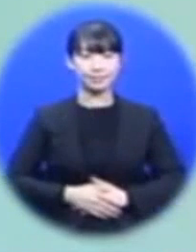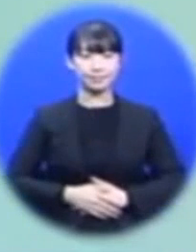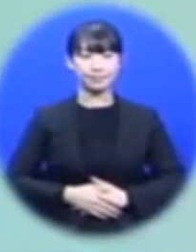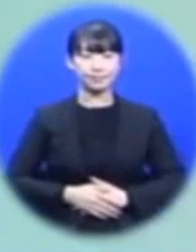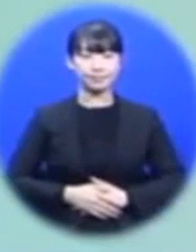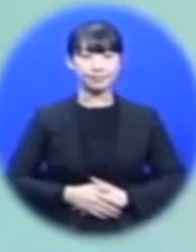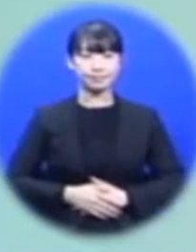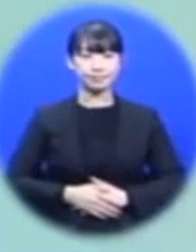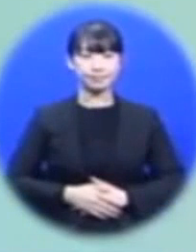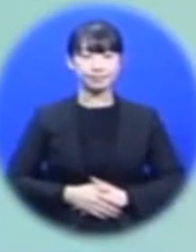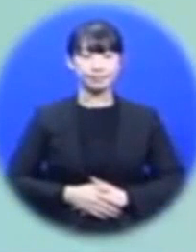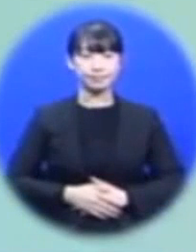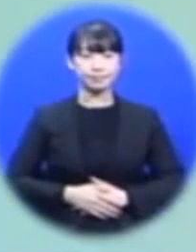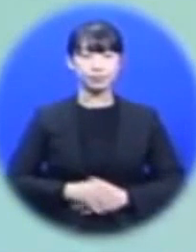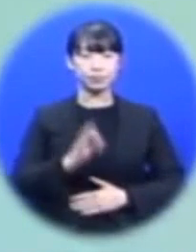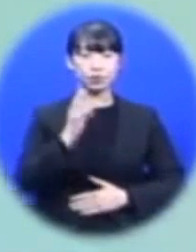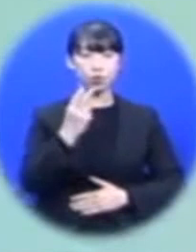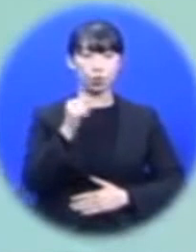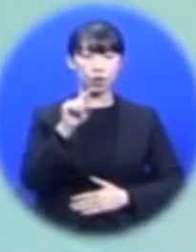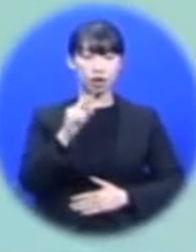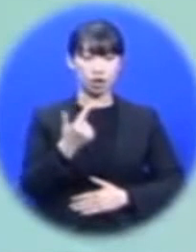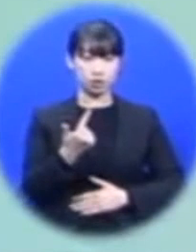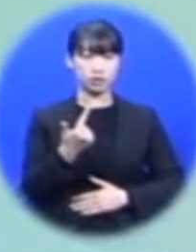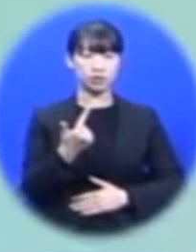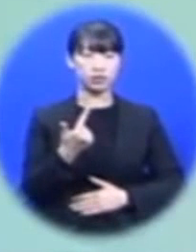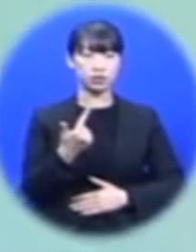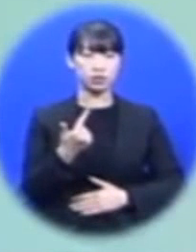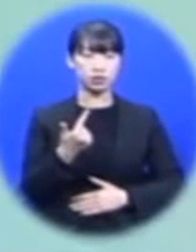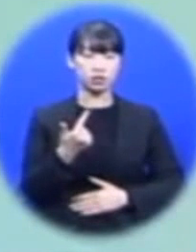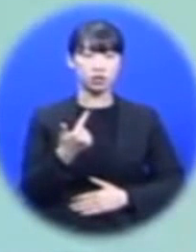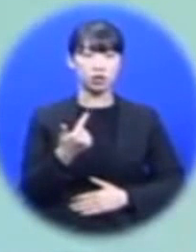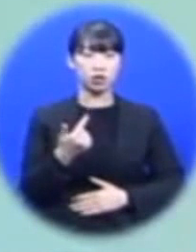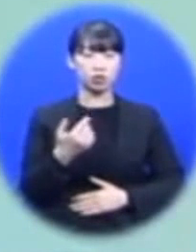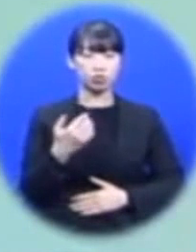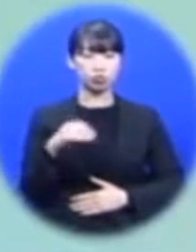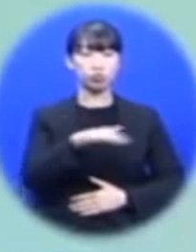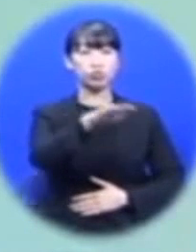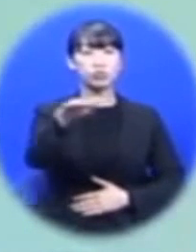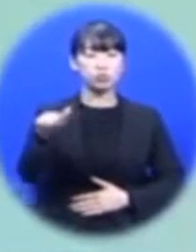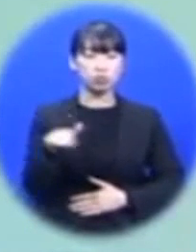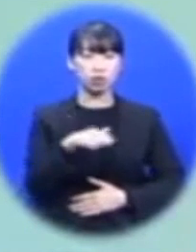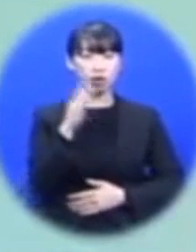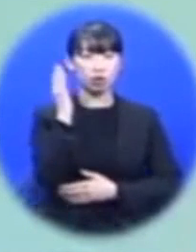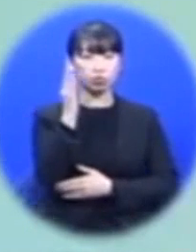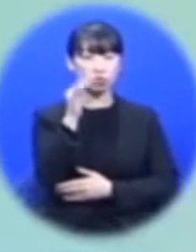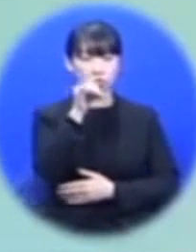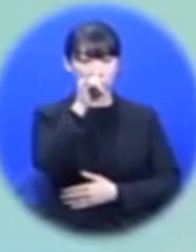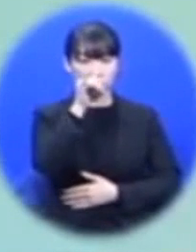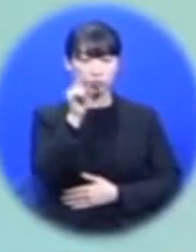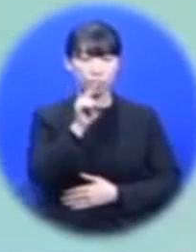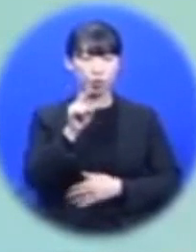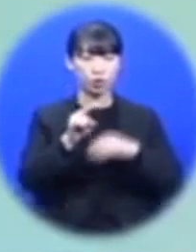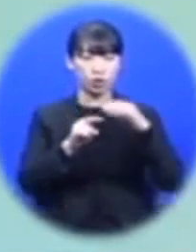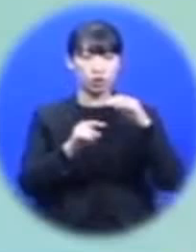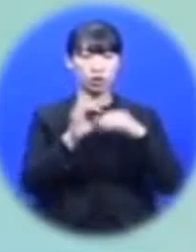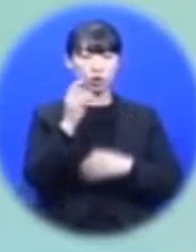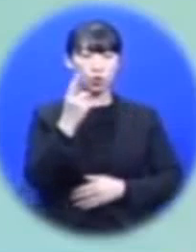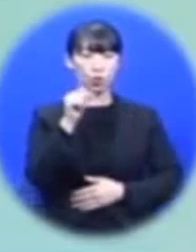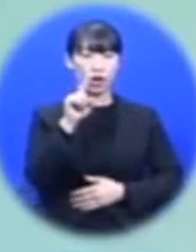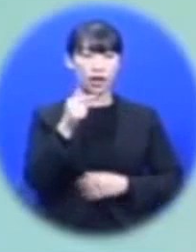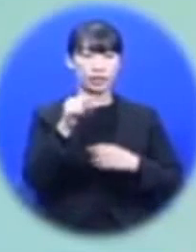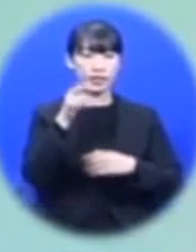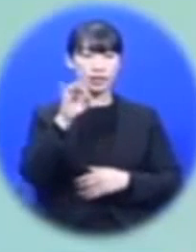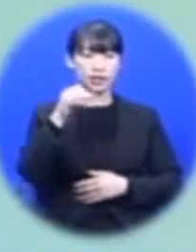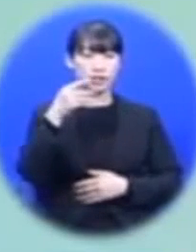계셨으니까요 사도는 우리에게도 그렇게 예수님을 믿으라고 도전하십니다 요한일서 2장 28절에 그러므로